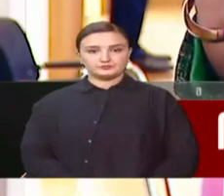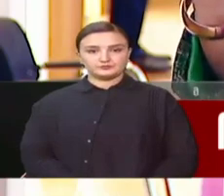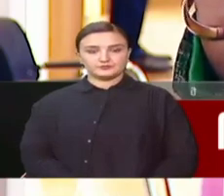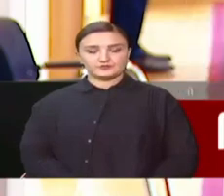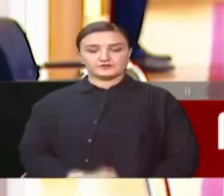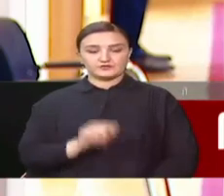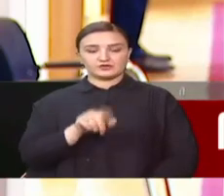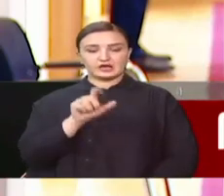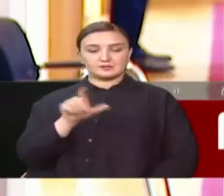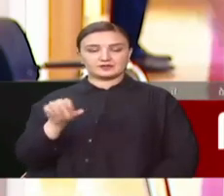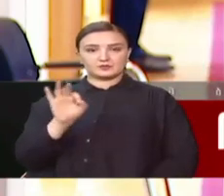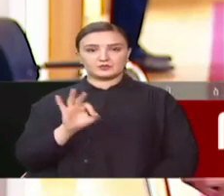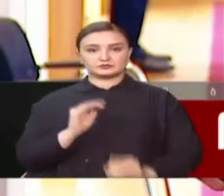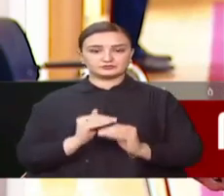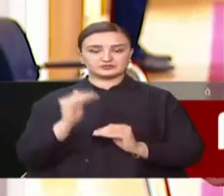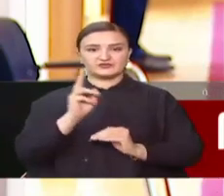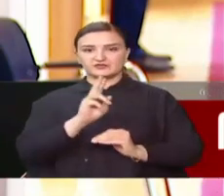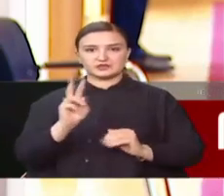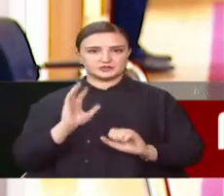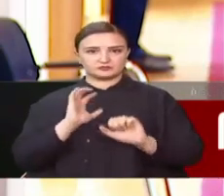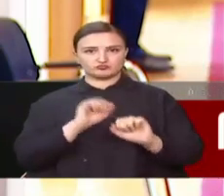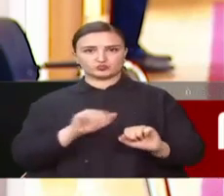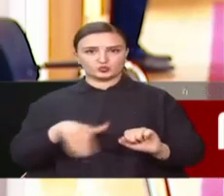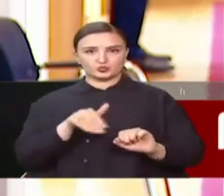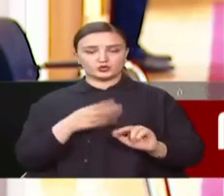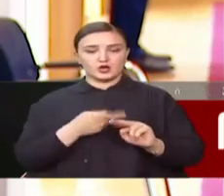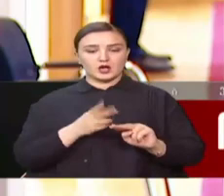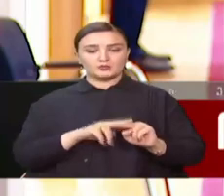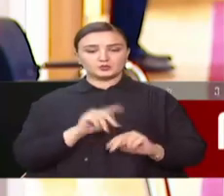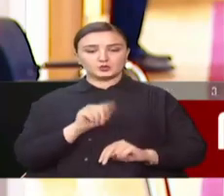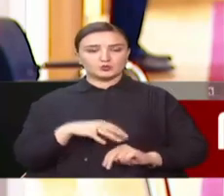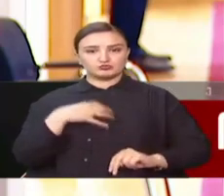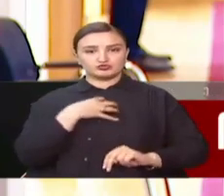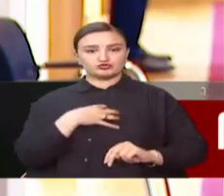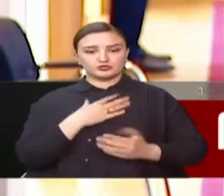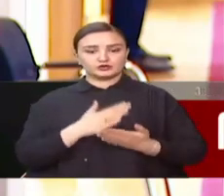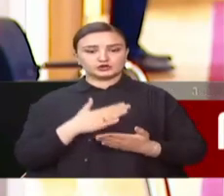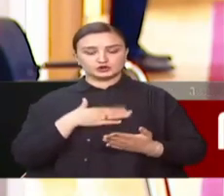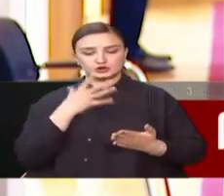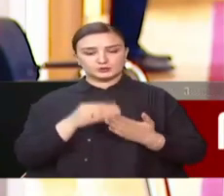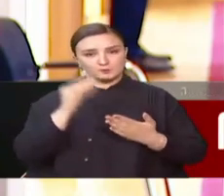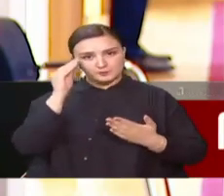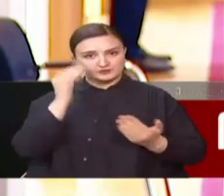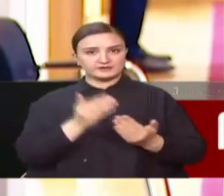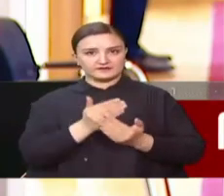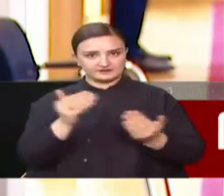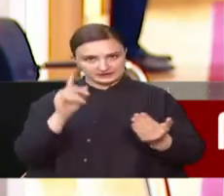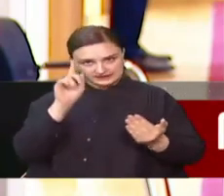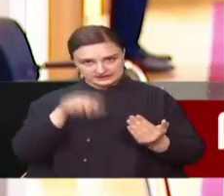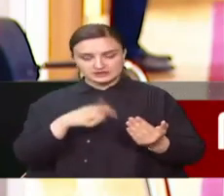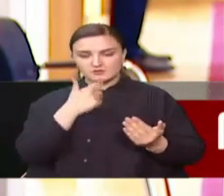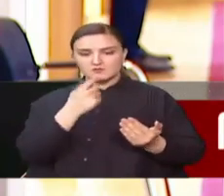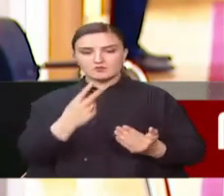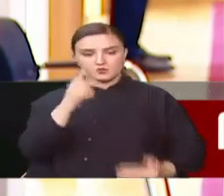бис рейтинги вин сайту тарауис аручерс харс хо амитам талиям нишналовани еха чеми позиция ткуэн ицит чуэн мама уробел мэцис